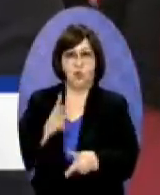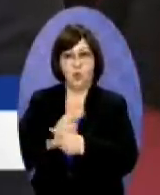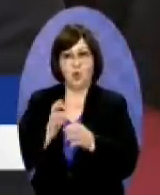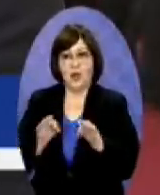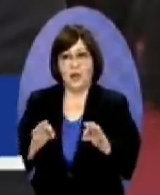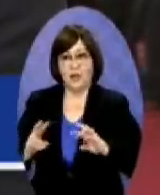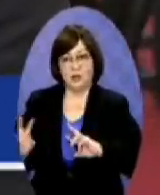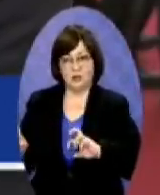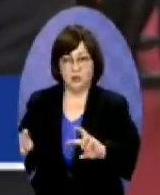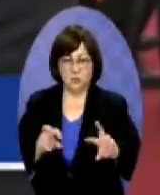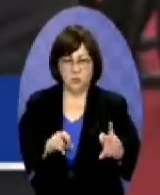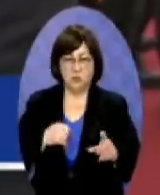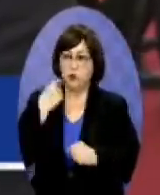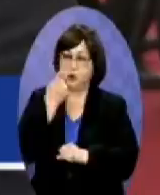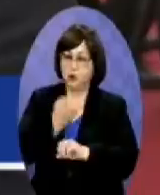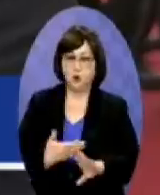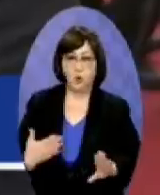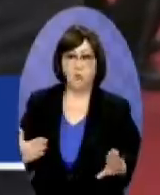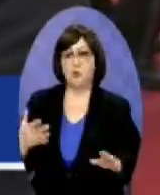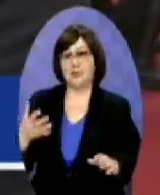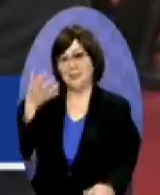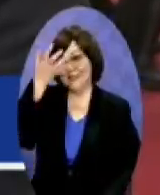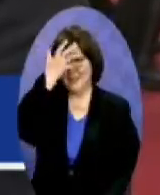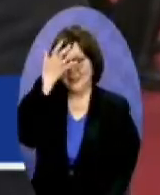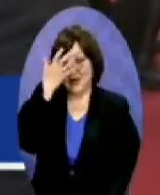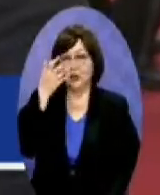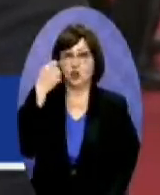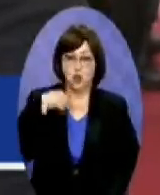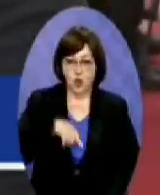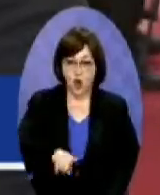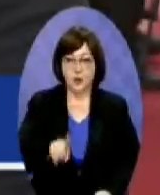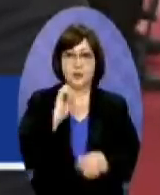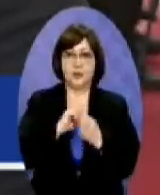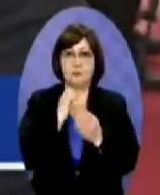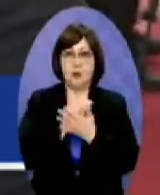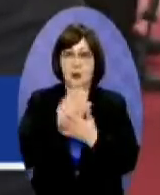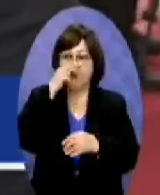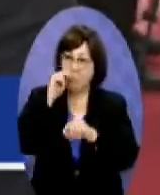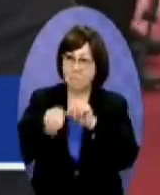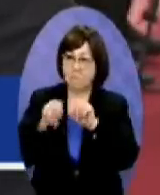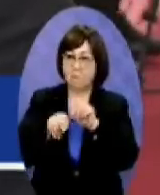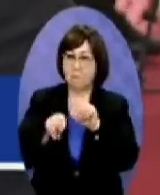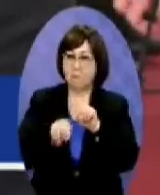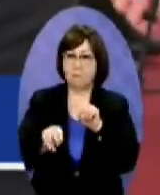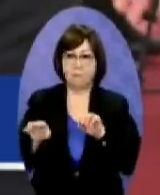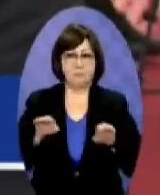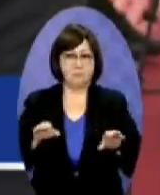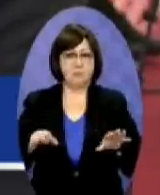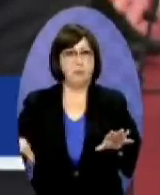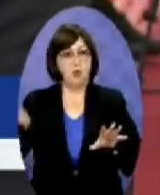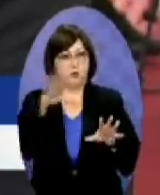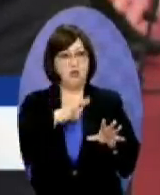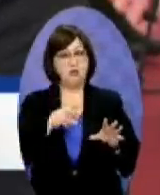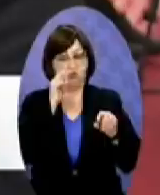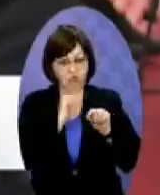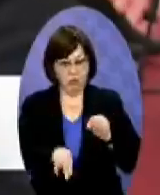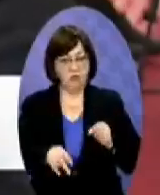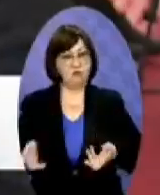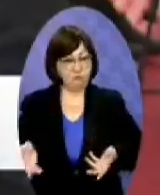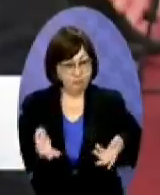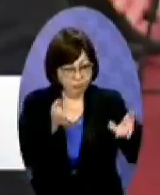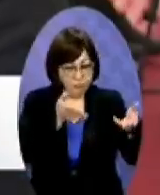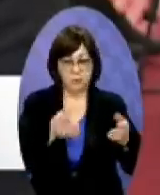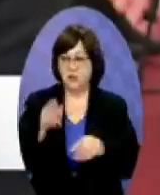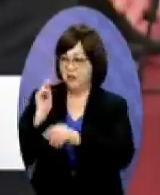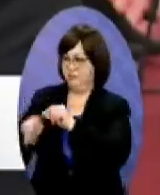За энүүгээр одоо өнгөрсөн жил засгийн газрын төвчөнд хийгдчихэж байгаа одоо шалгалт хяналтад бол бүгдээрээ орж одоо бас мэдлэгийнхээ цар хүрээг